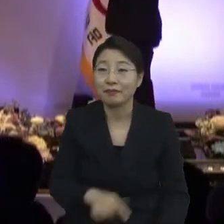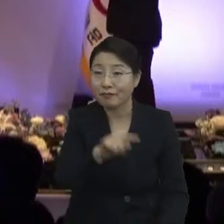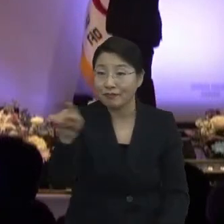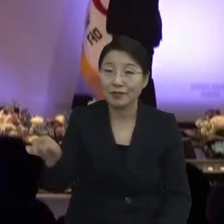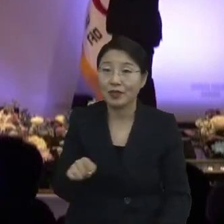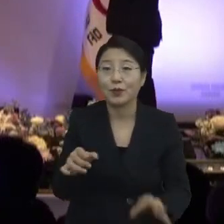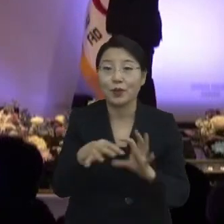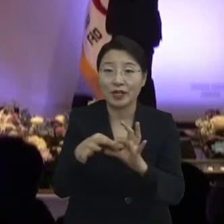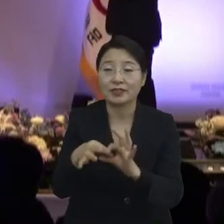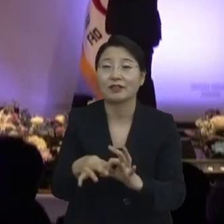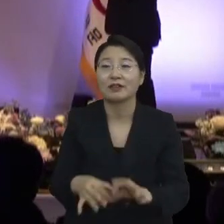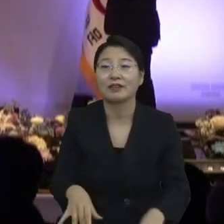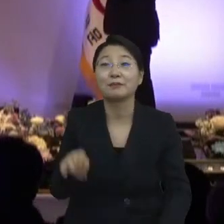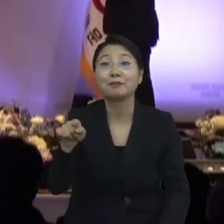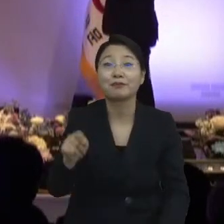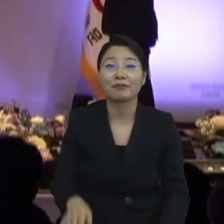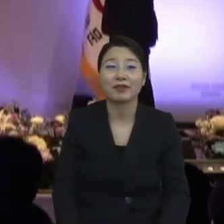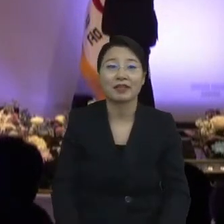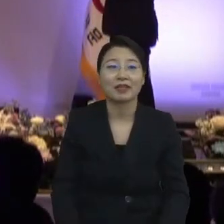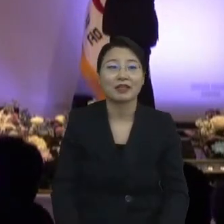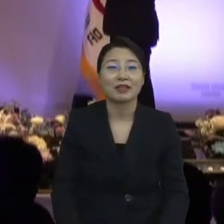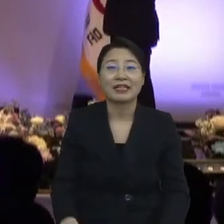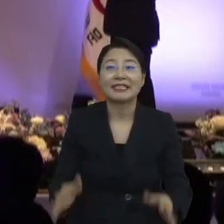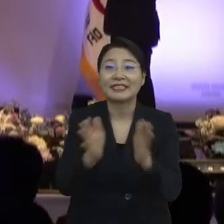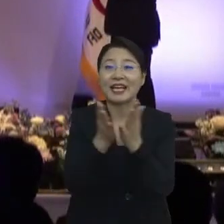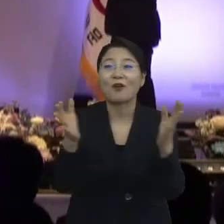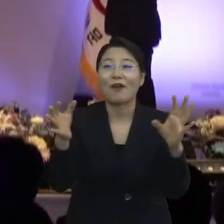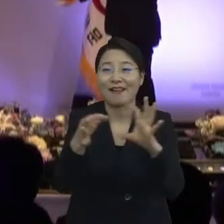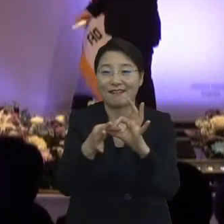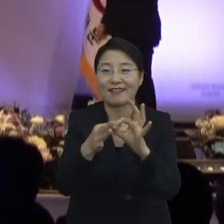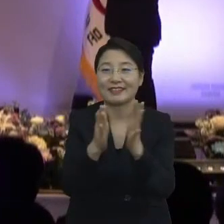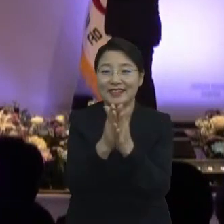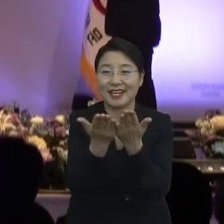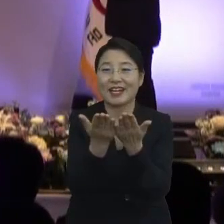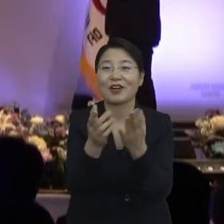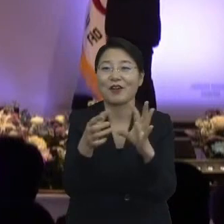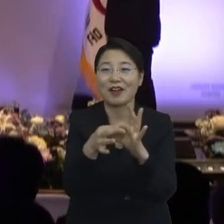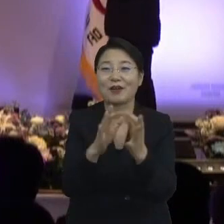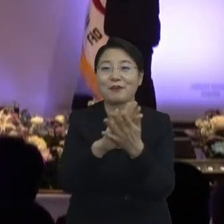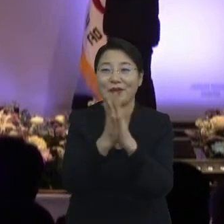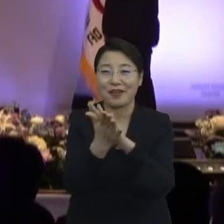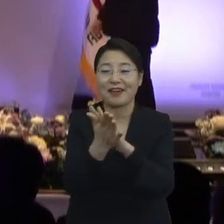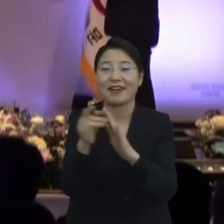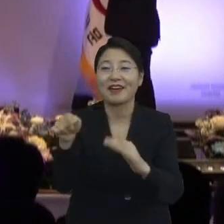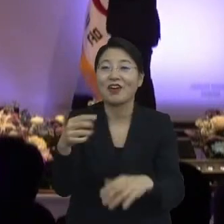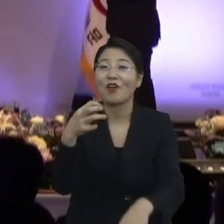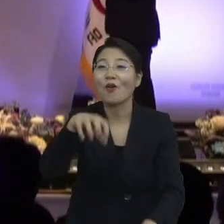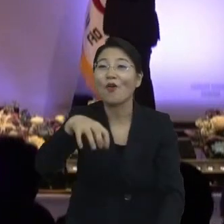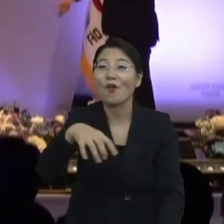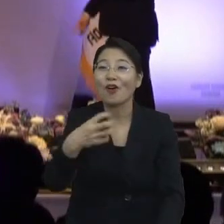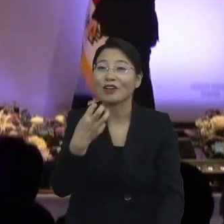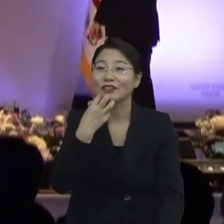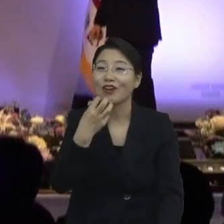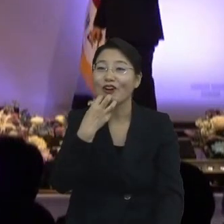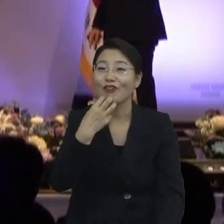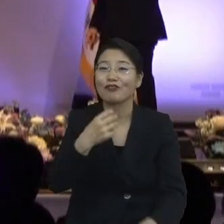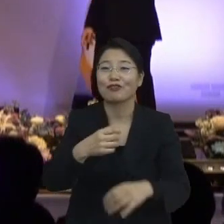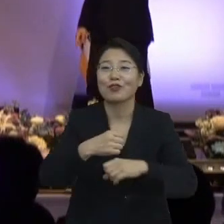이거는 대표적으로 책과 관련된 변화입니다. 여기가 어딜까요? 저기